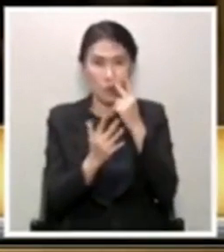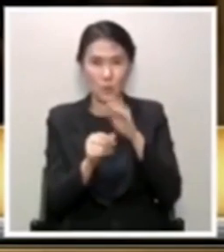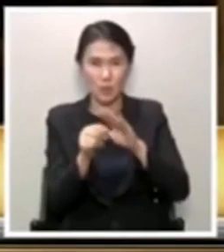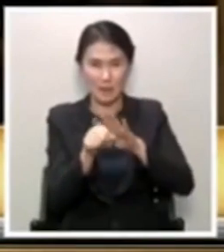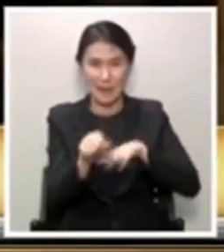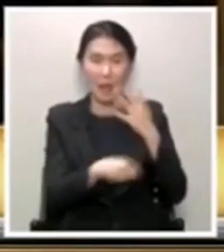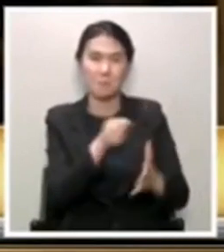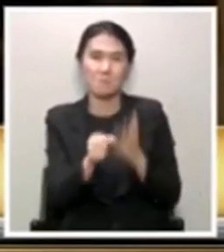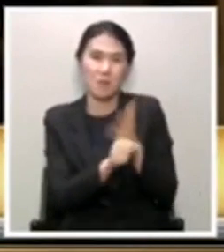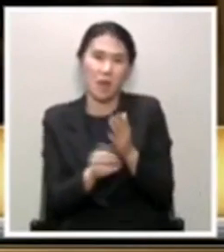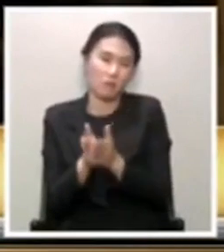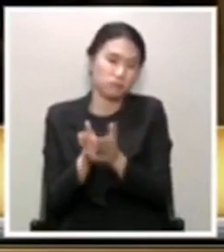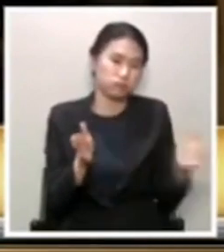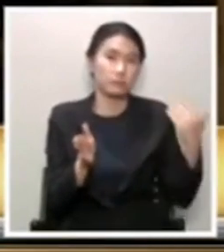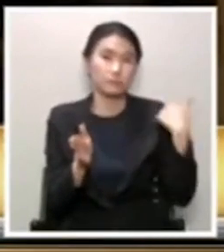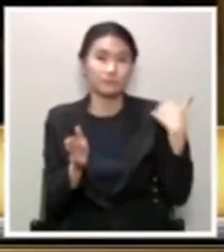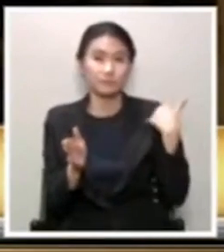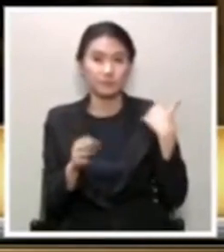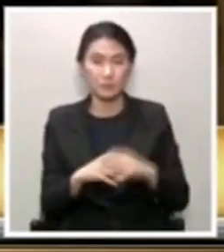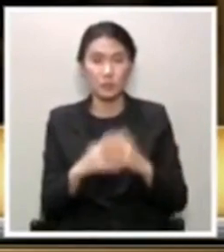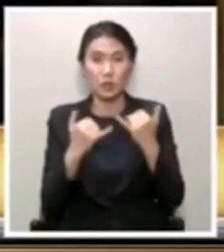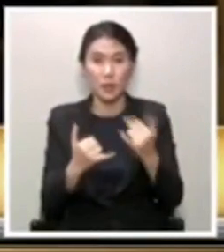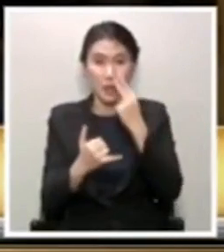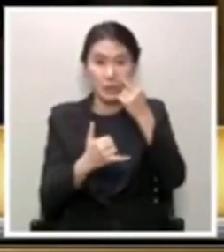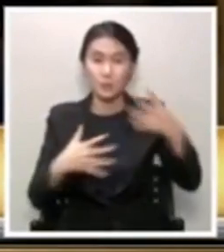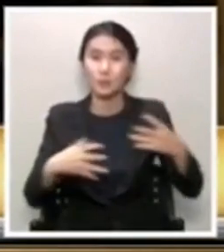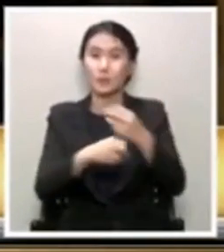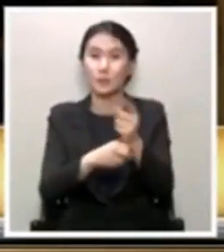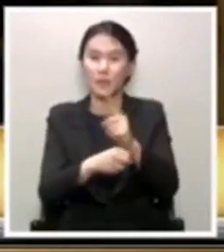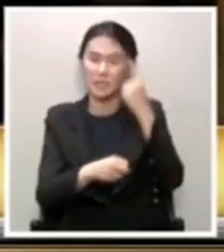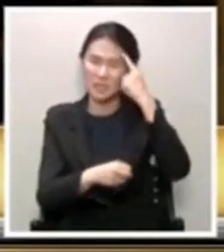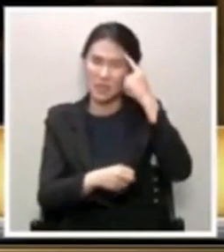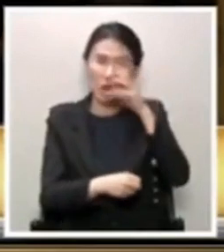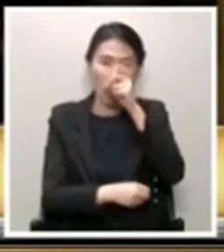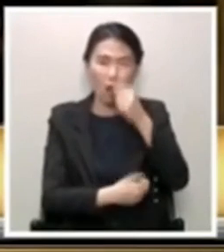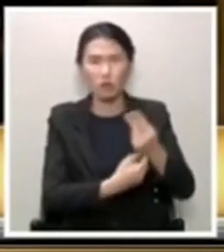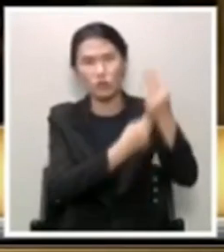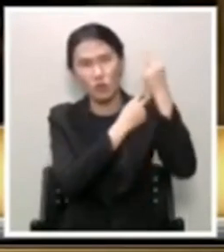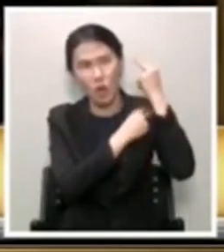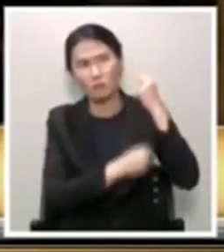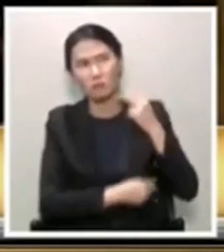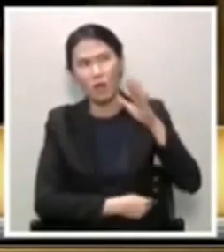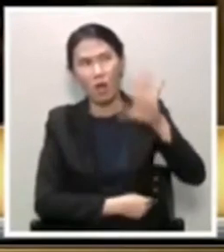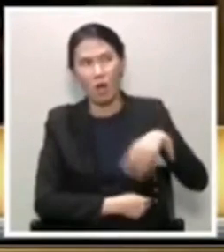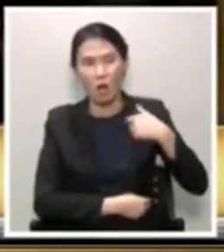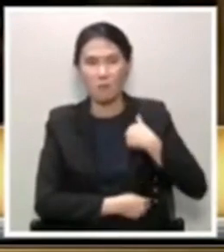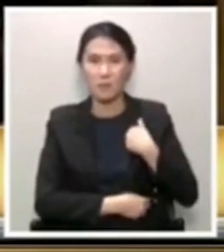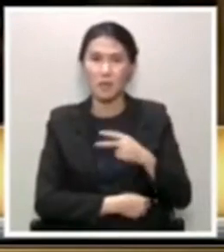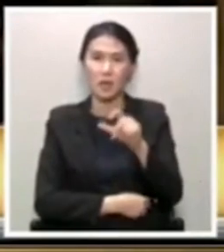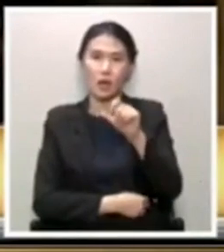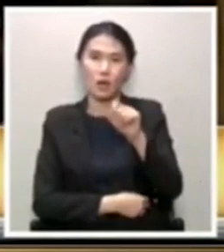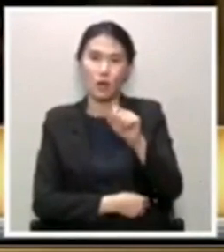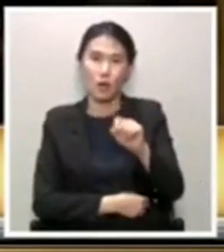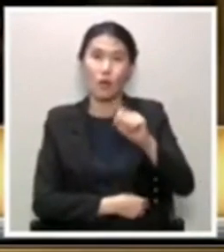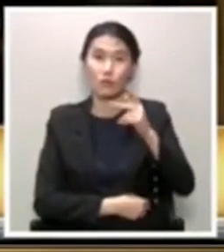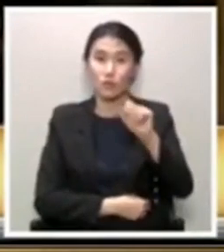ดังนั้นจึงไม่แปลกอะไรเลยครับพอมาเห็นผลลัพธ์เป็นแบบนี้คิดย้อนกลับไปก็อ่านได้ว่าคณะคสช.ซึ่งยึด